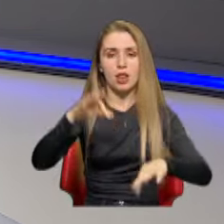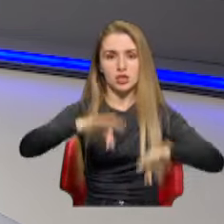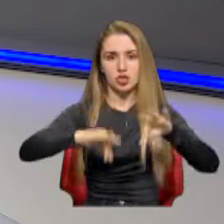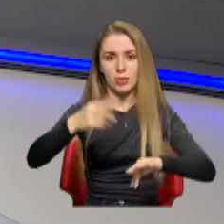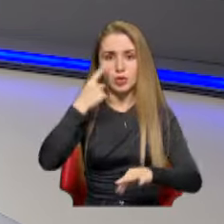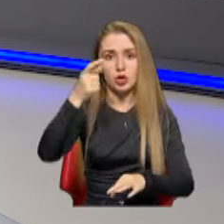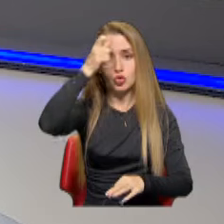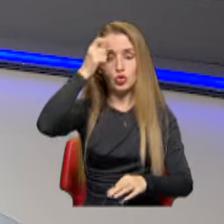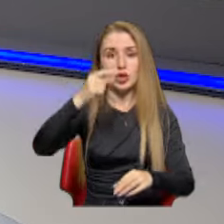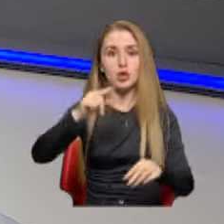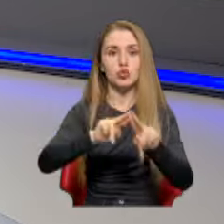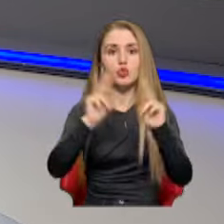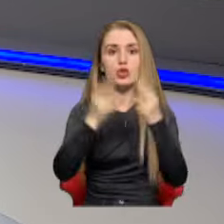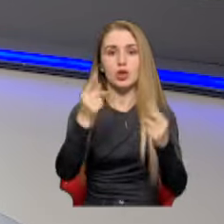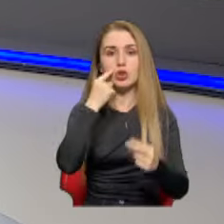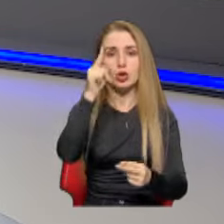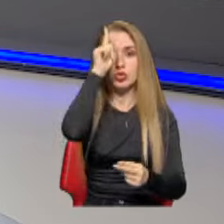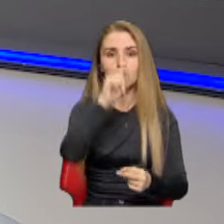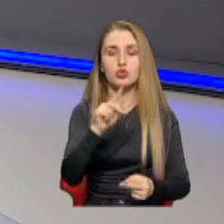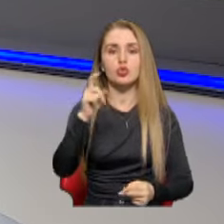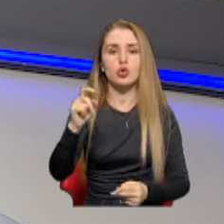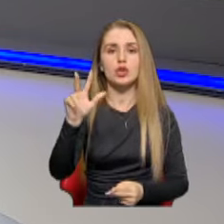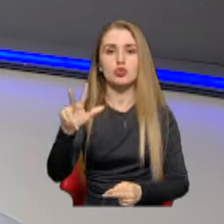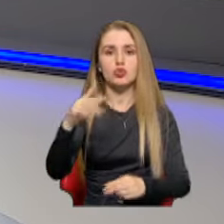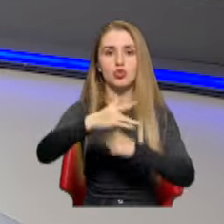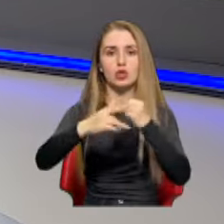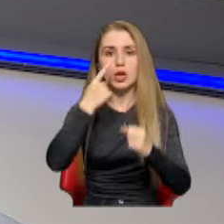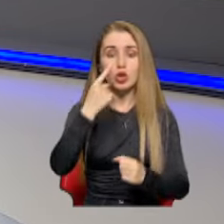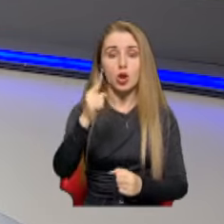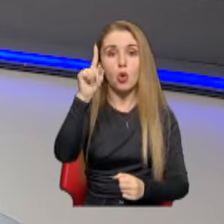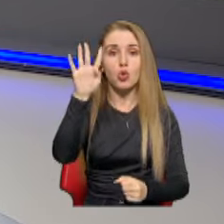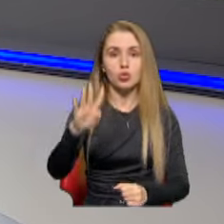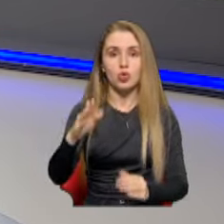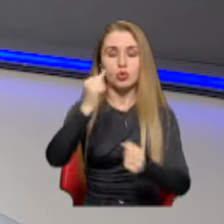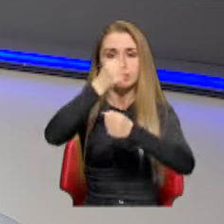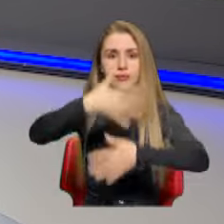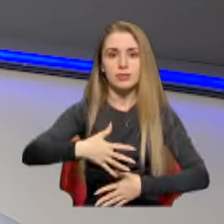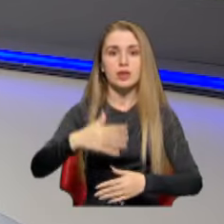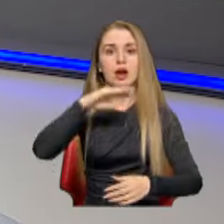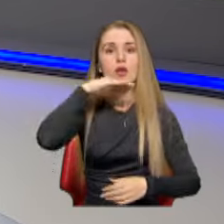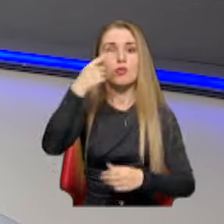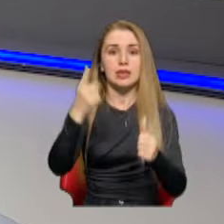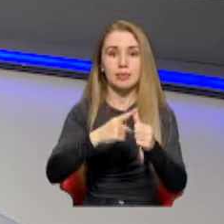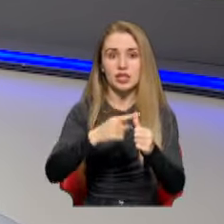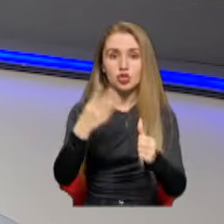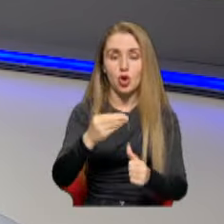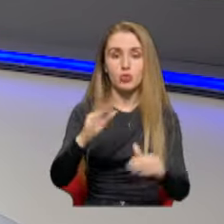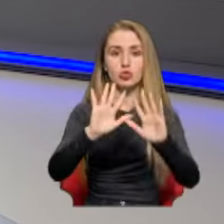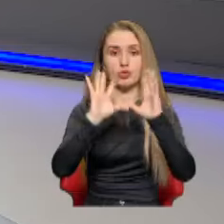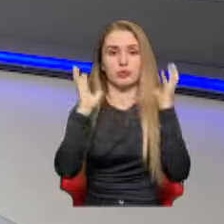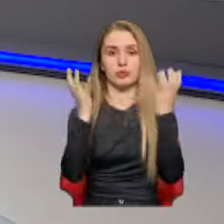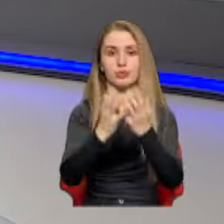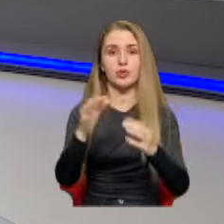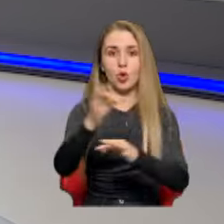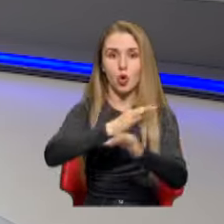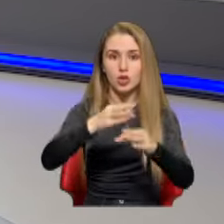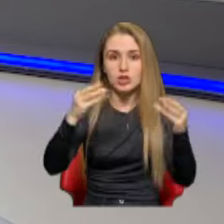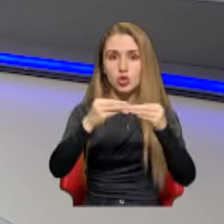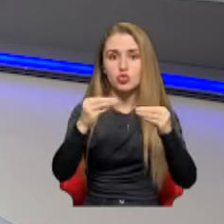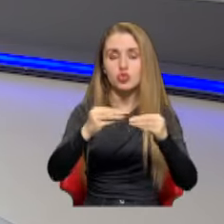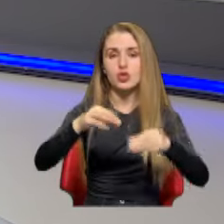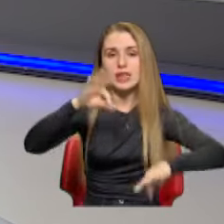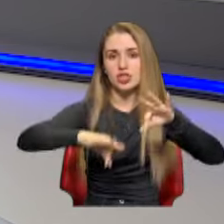Türkiye dünyada 193 ülke arasından 14. Avrupa'da ise 1. sırada bakın. Küresel Organize Suçlar